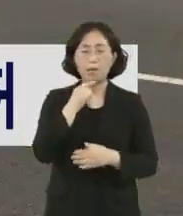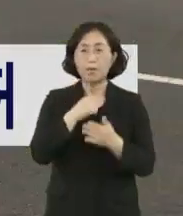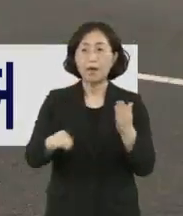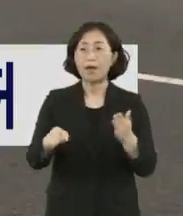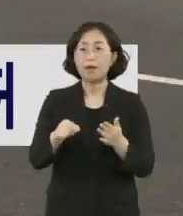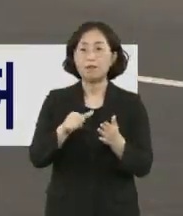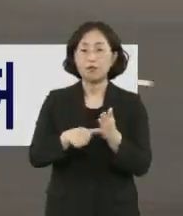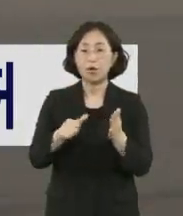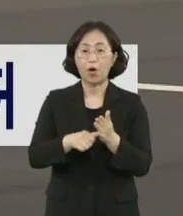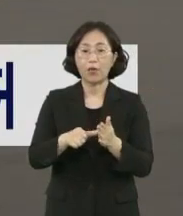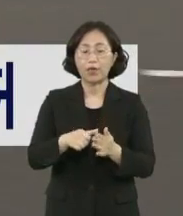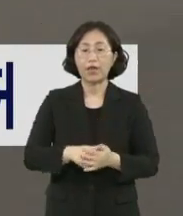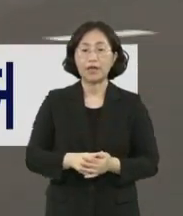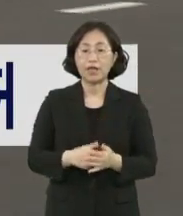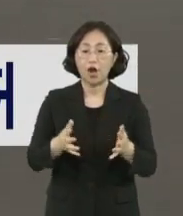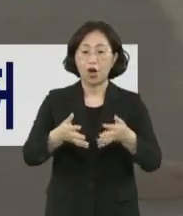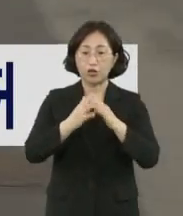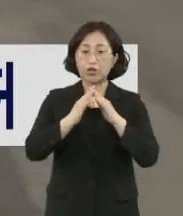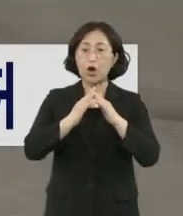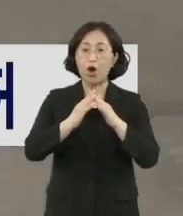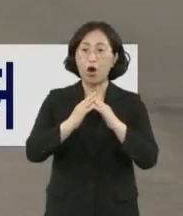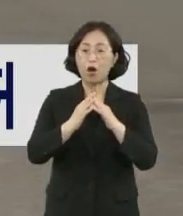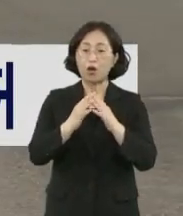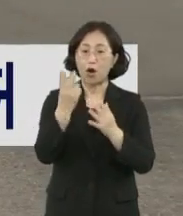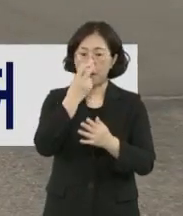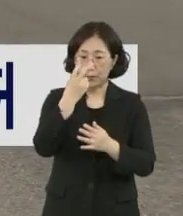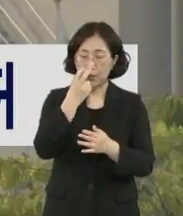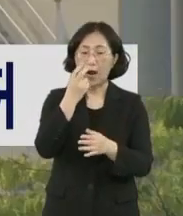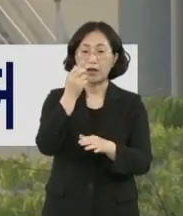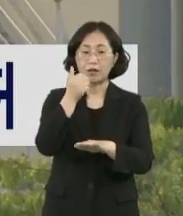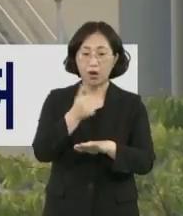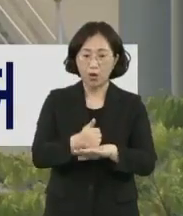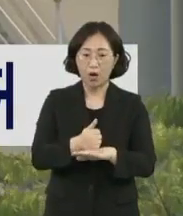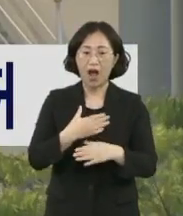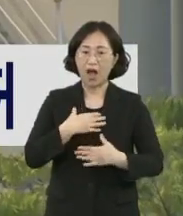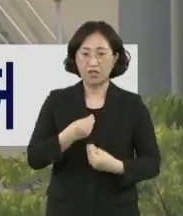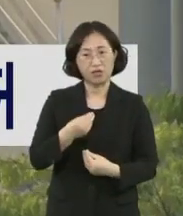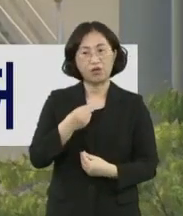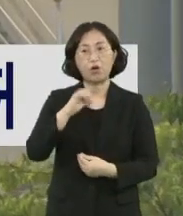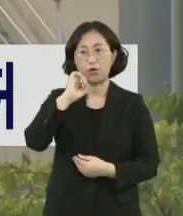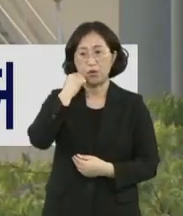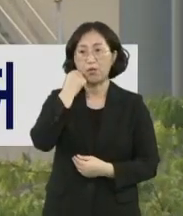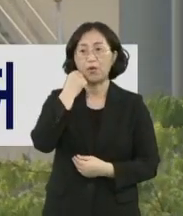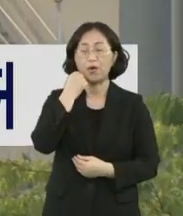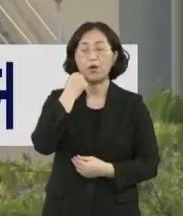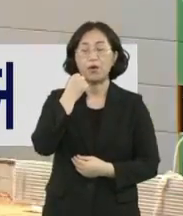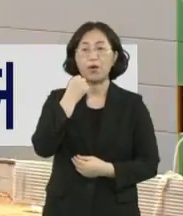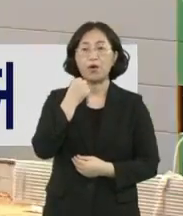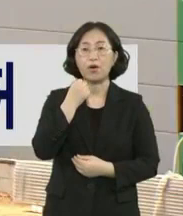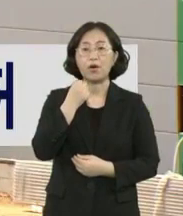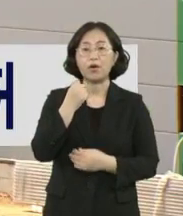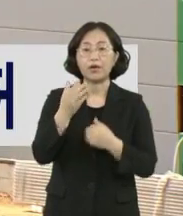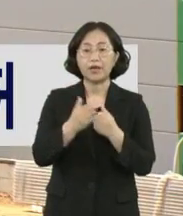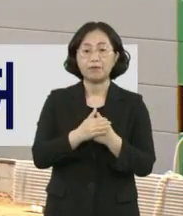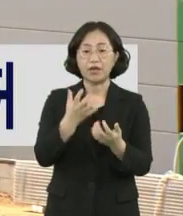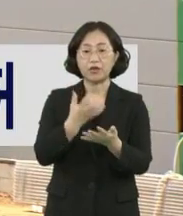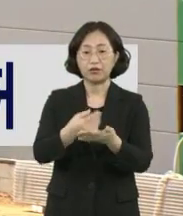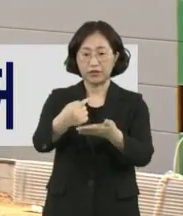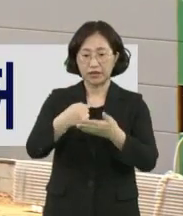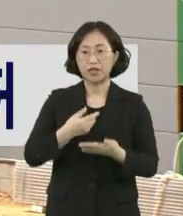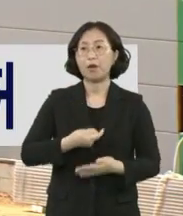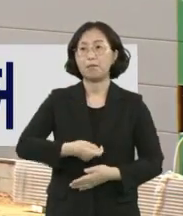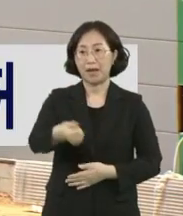것으로 당진 시는 건축 허가 신청서를 검토한 결과 안정성 확보가 쉽지 않을 것이라는 판단에 따라